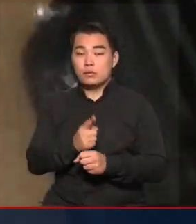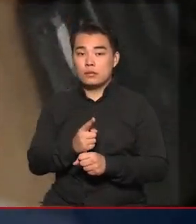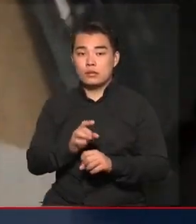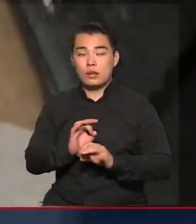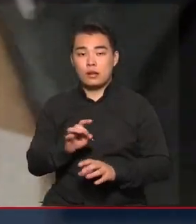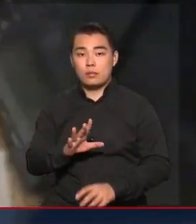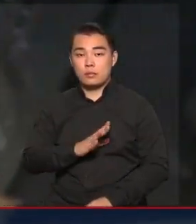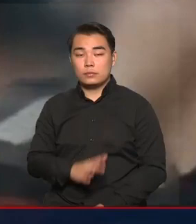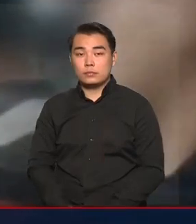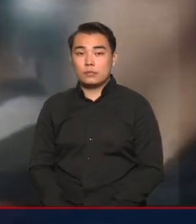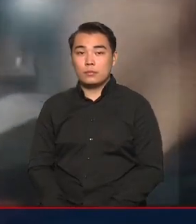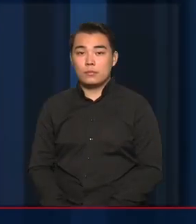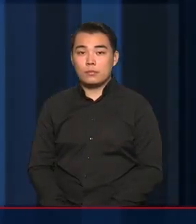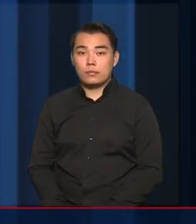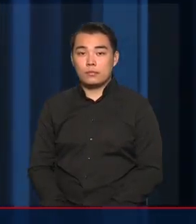деді.